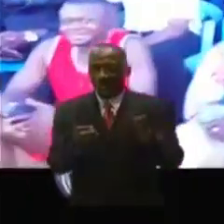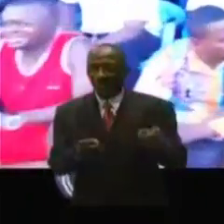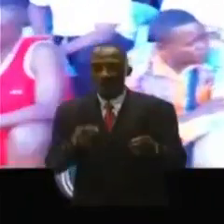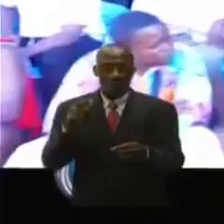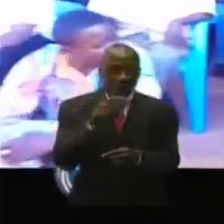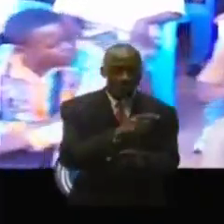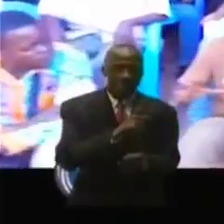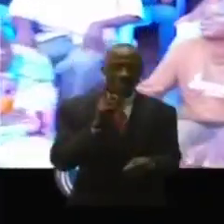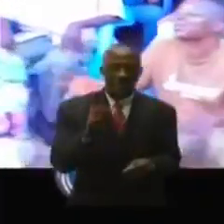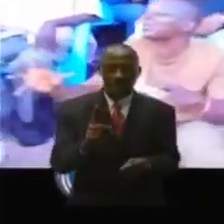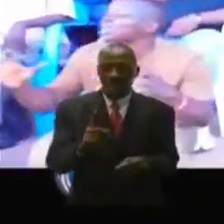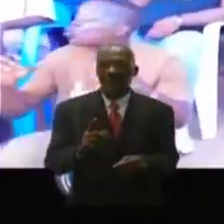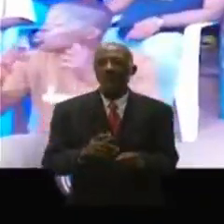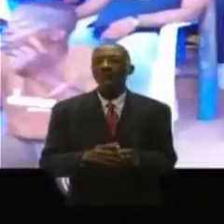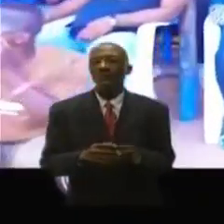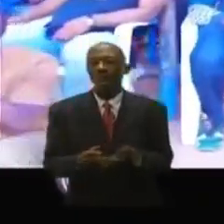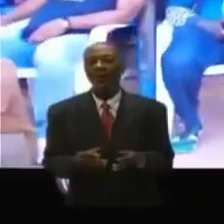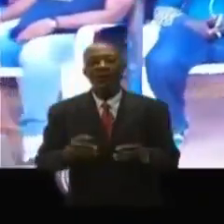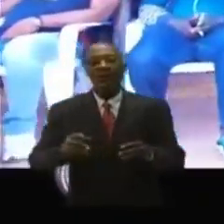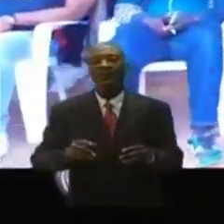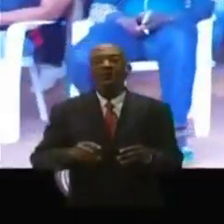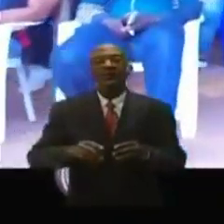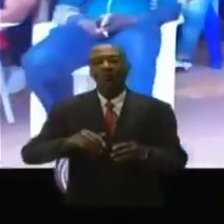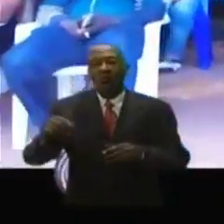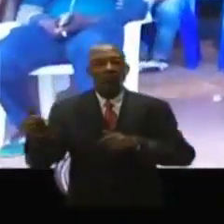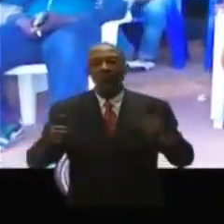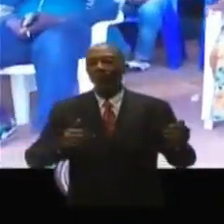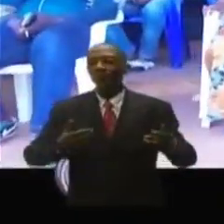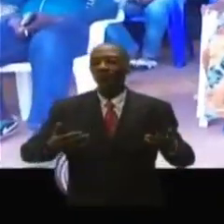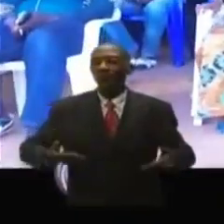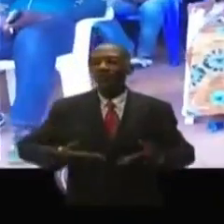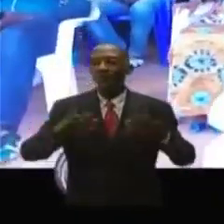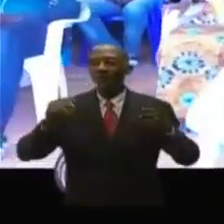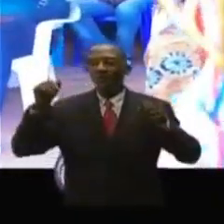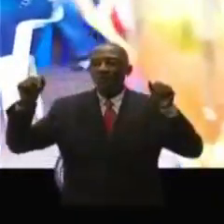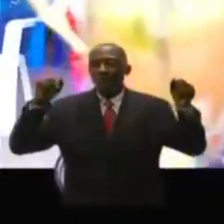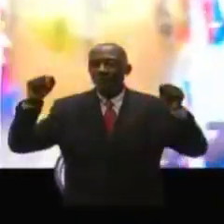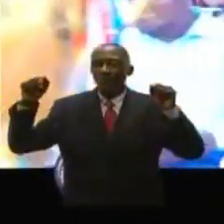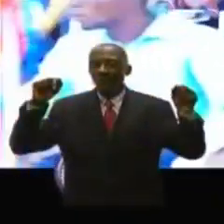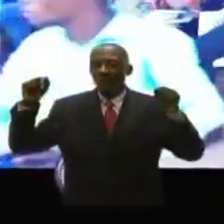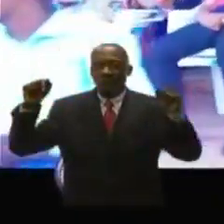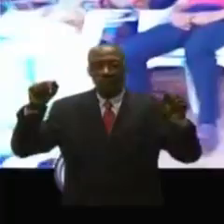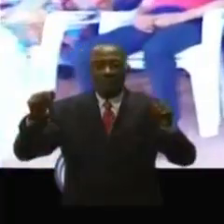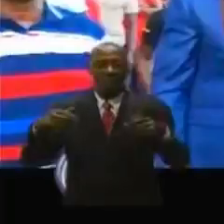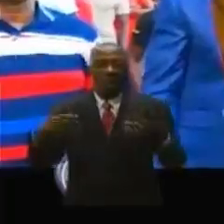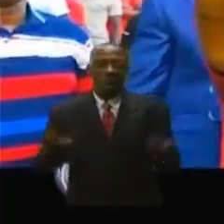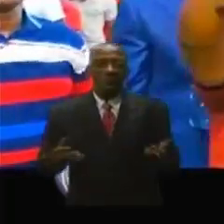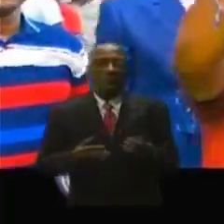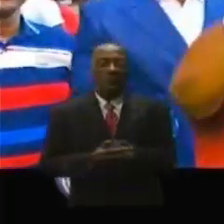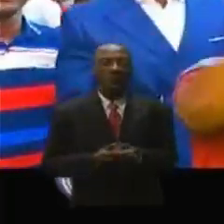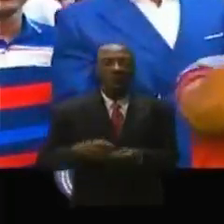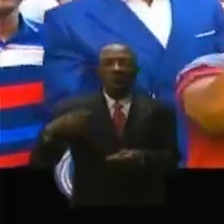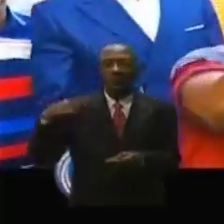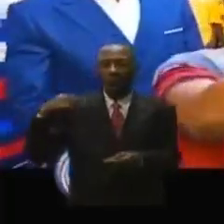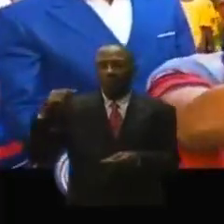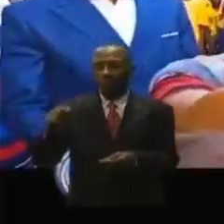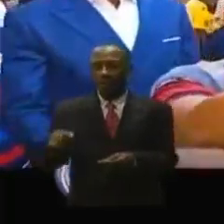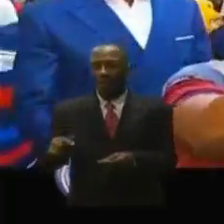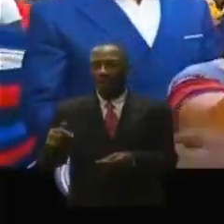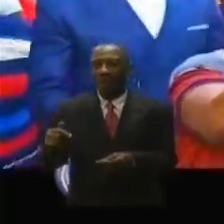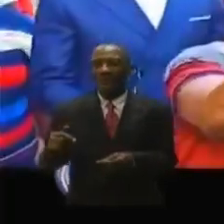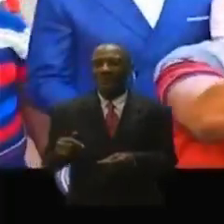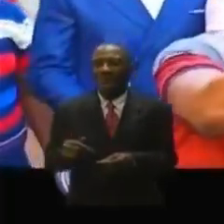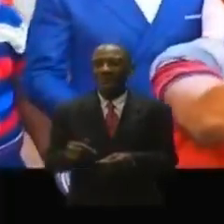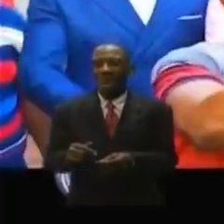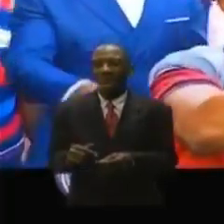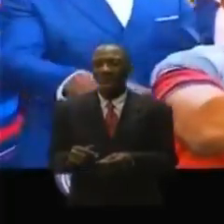et Sécurité faisant l'intérim de son Excellence Monsieur le gouverneur de province en mission, chef des travaux Jean-Pierre Maziambola, qui remet la coupe à l'équipe gagnante, a